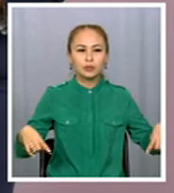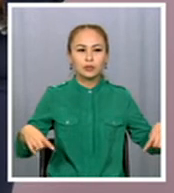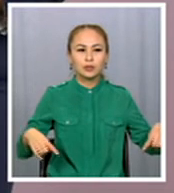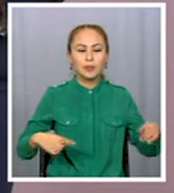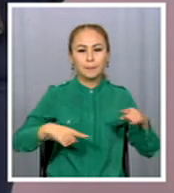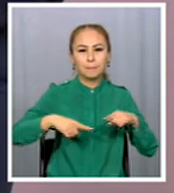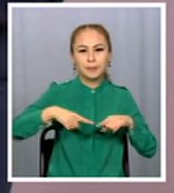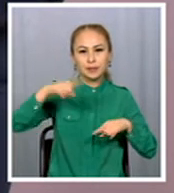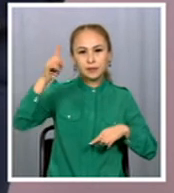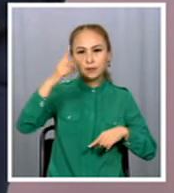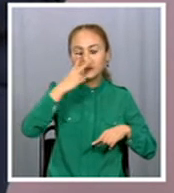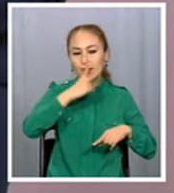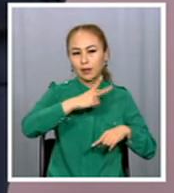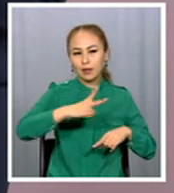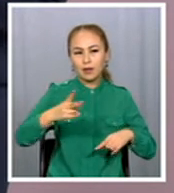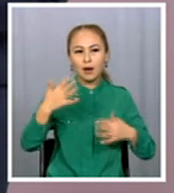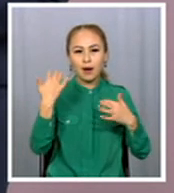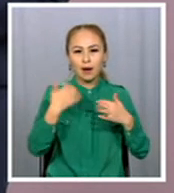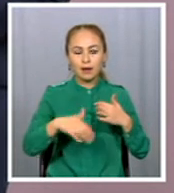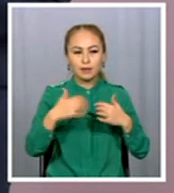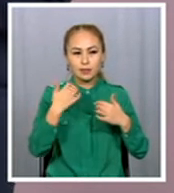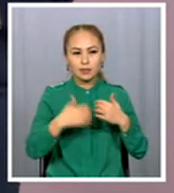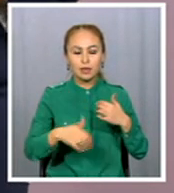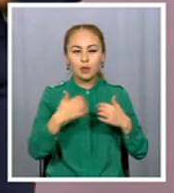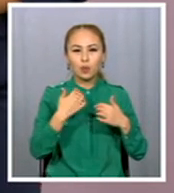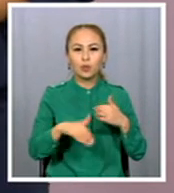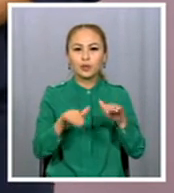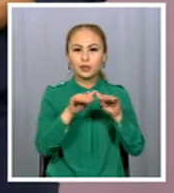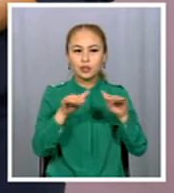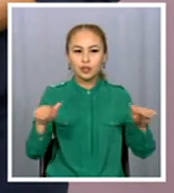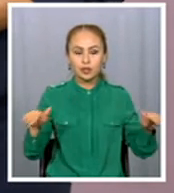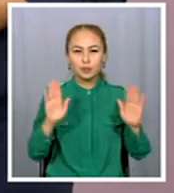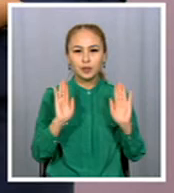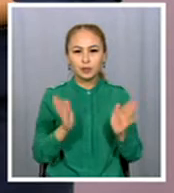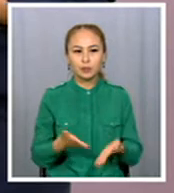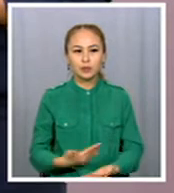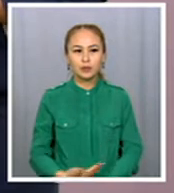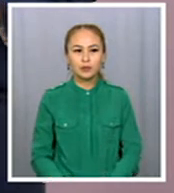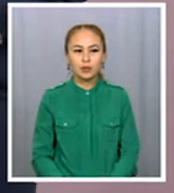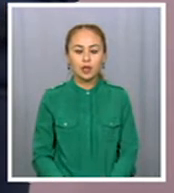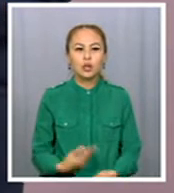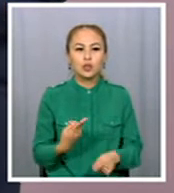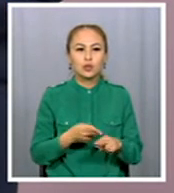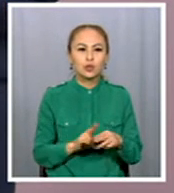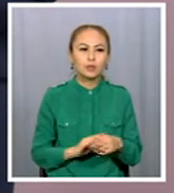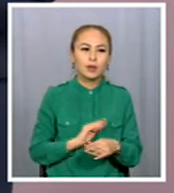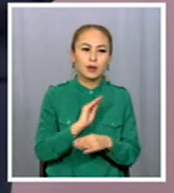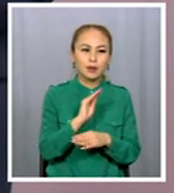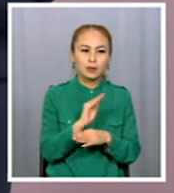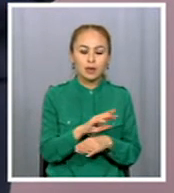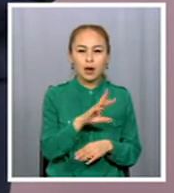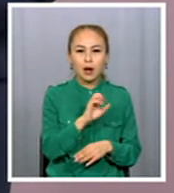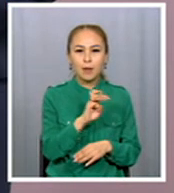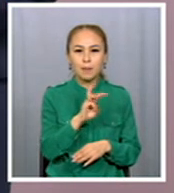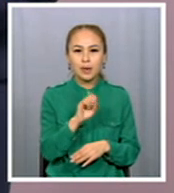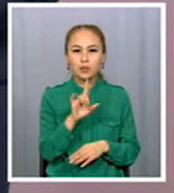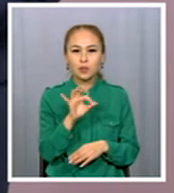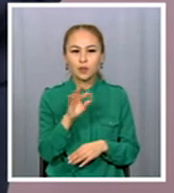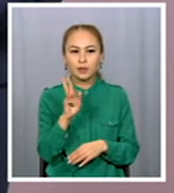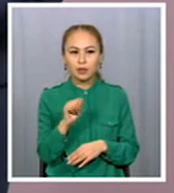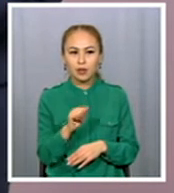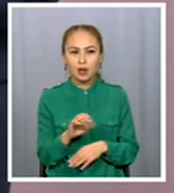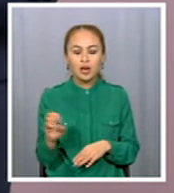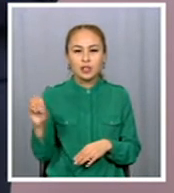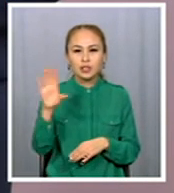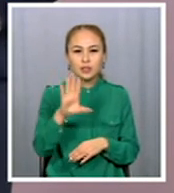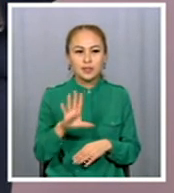биіктігіне қарай аласа, орташа биік болады. Сонымен қатар Амазонка, Шығыс